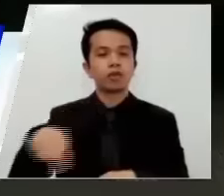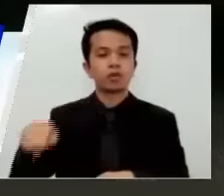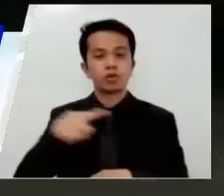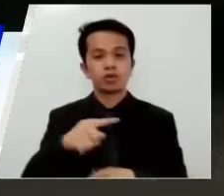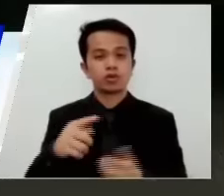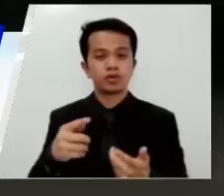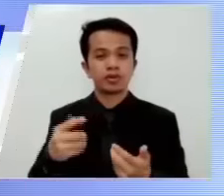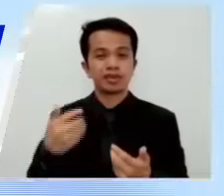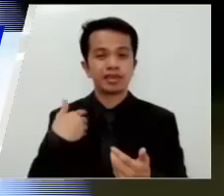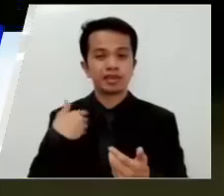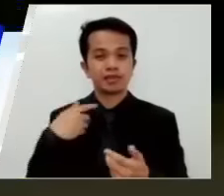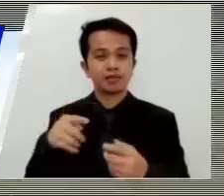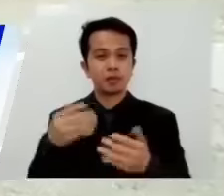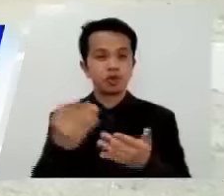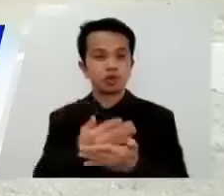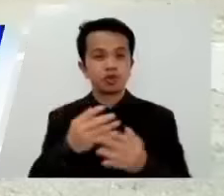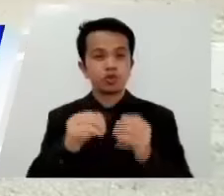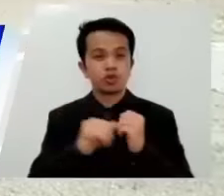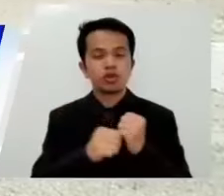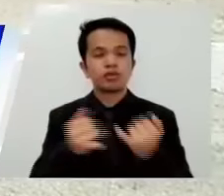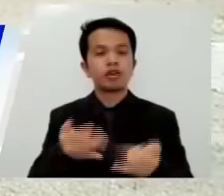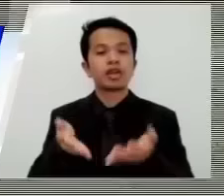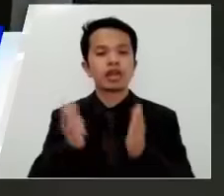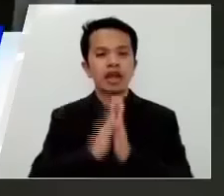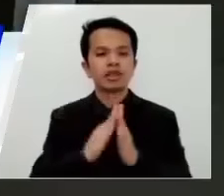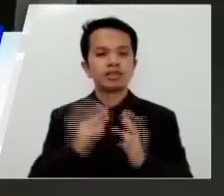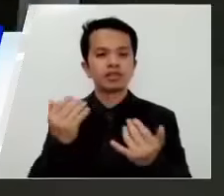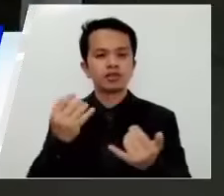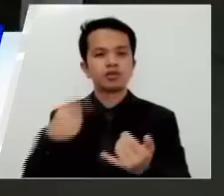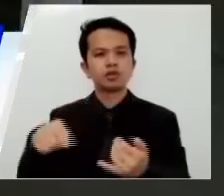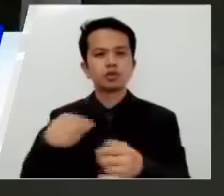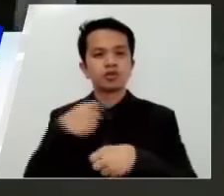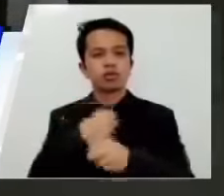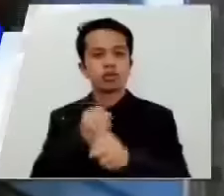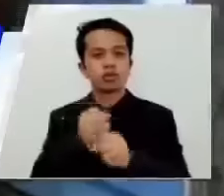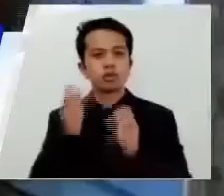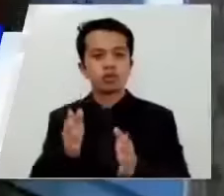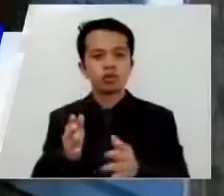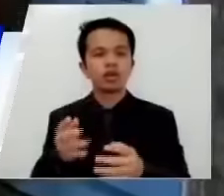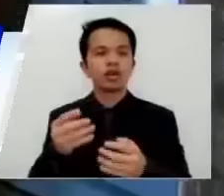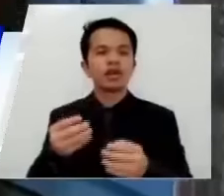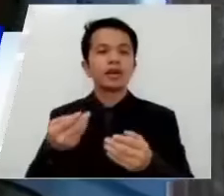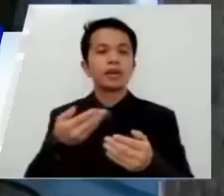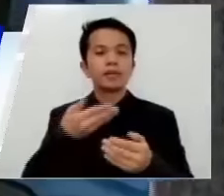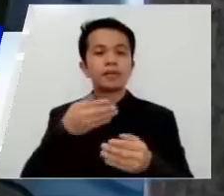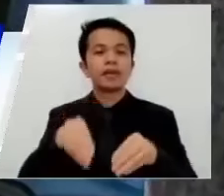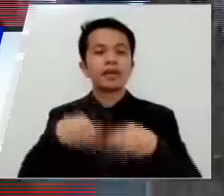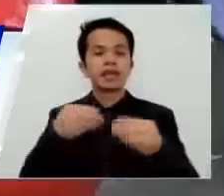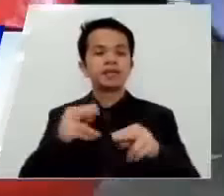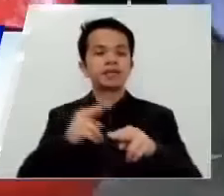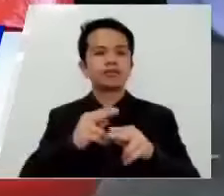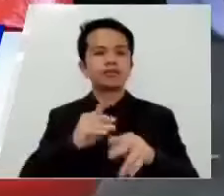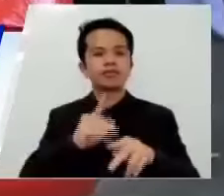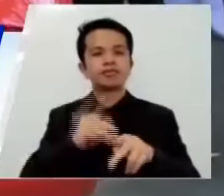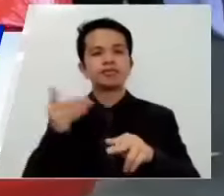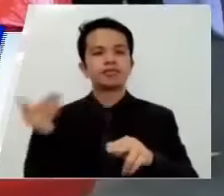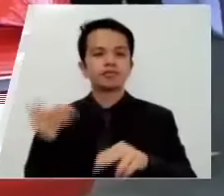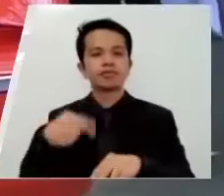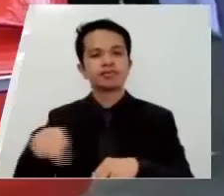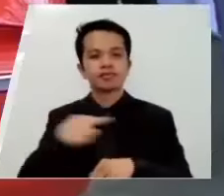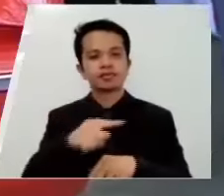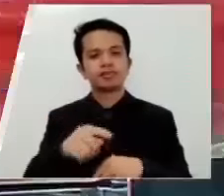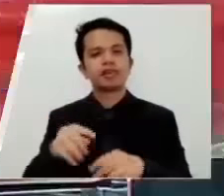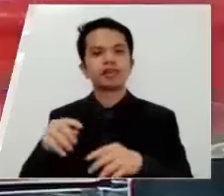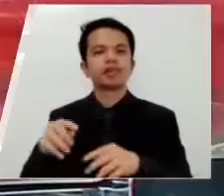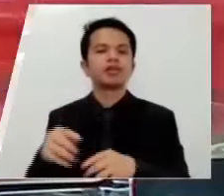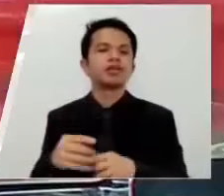jeepney, papakiusapan ng DOTR ang mga manufacturer na diskwentuhan ang mga 2 milyong piso nilang unit. Para sa GMA